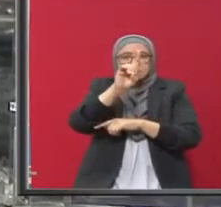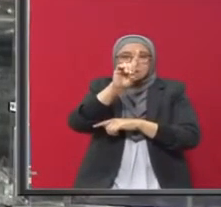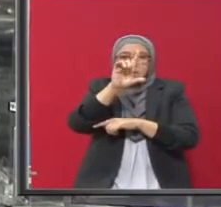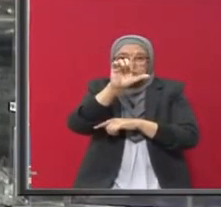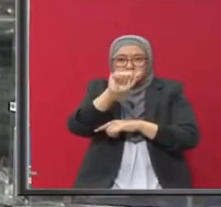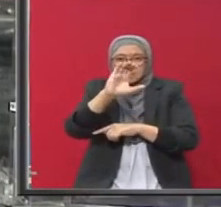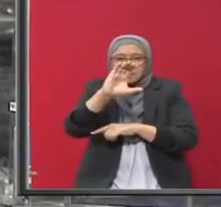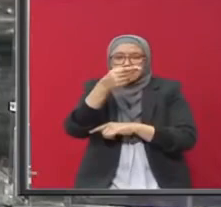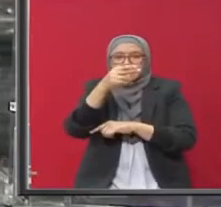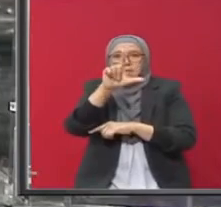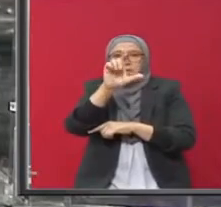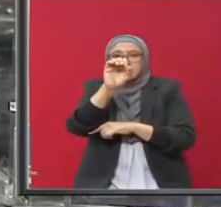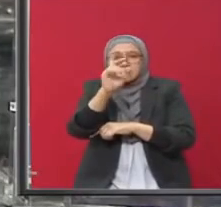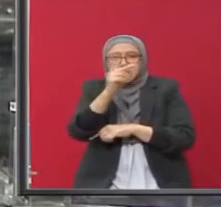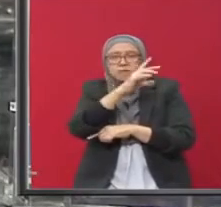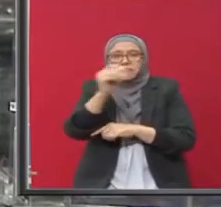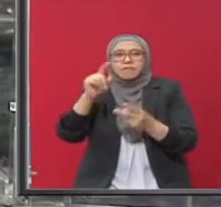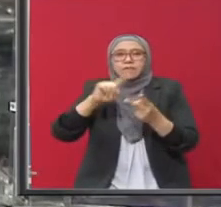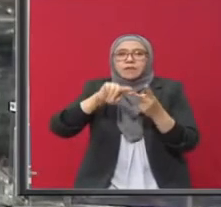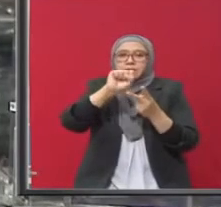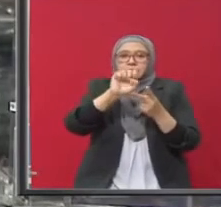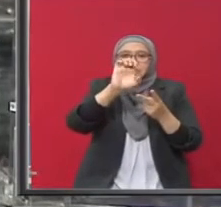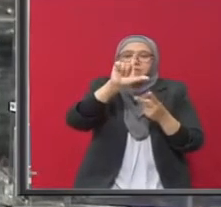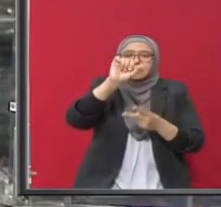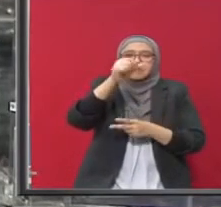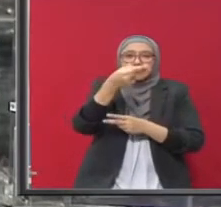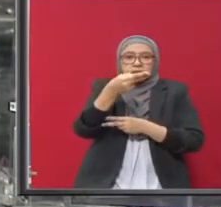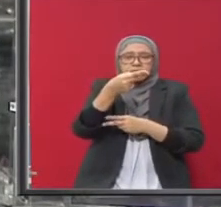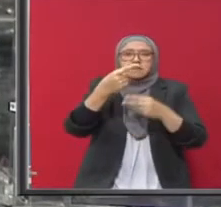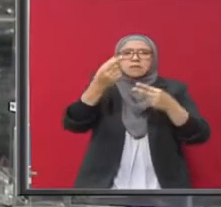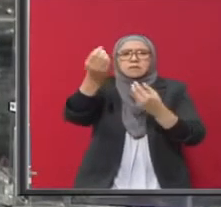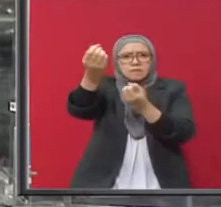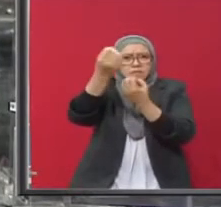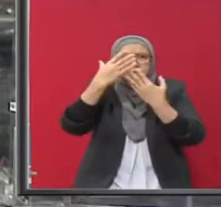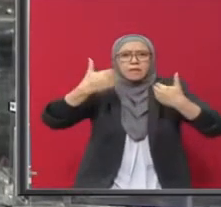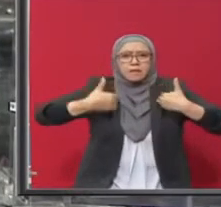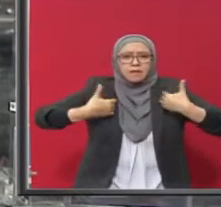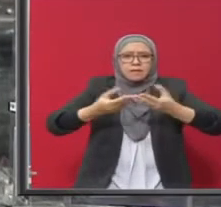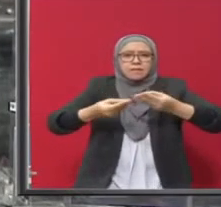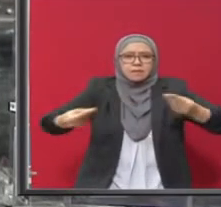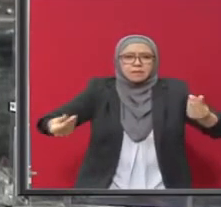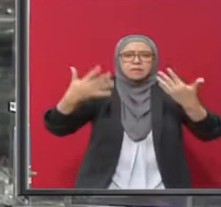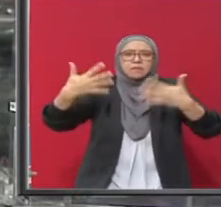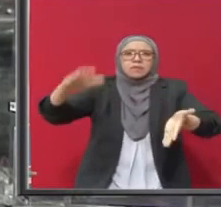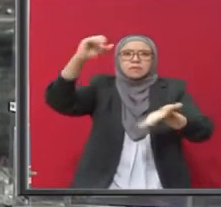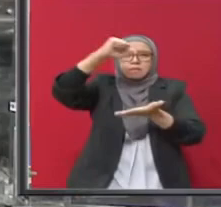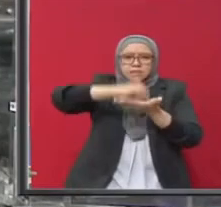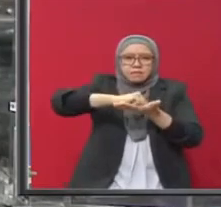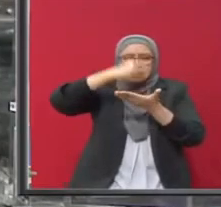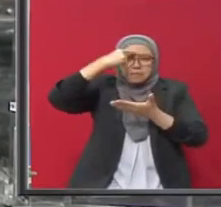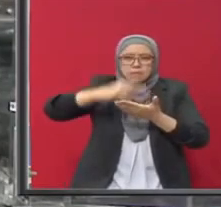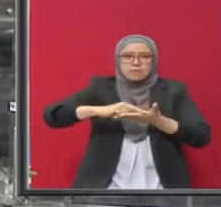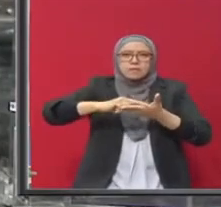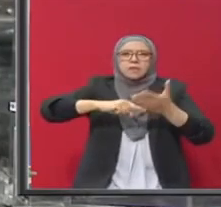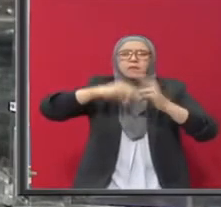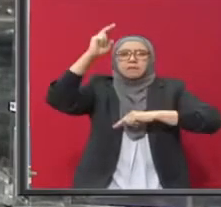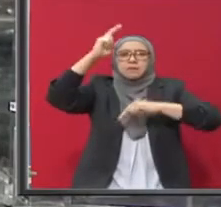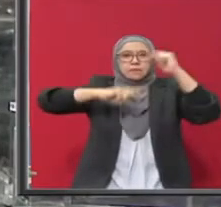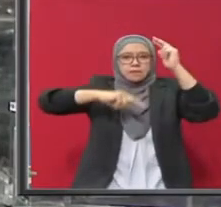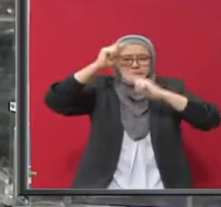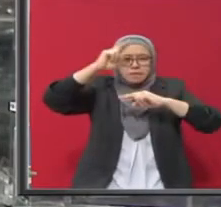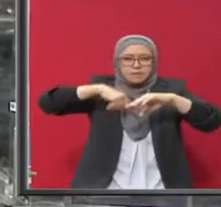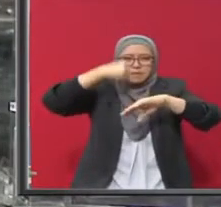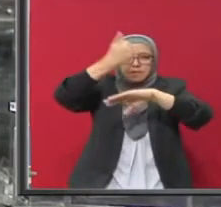Calok dan Felda Selasih yang saya dimaklumkan telah ada tanah yang telah direserve untuk pembinaan perumahan generasi